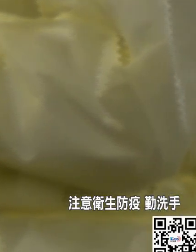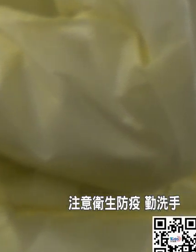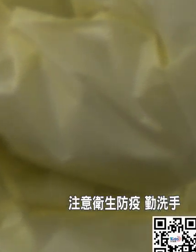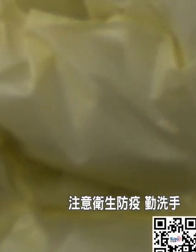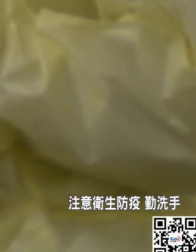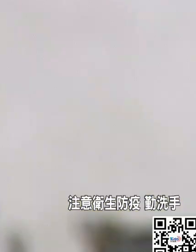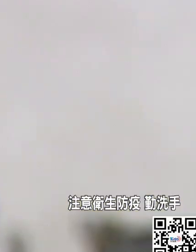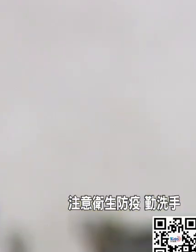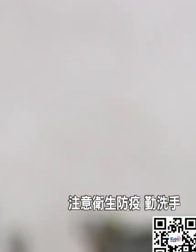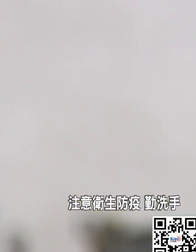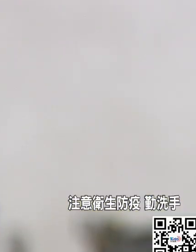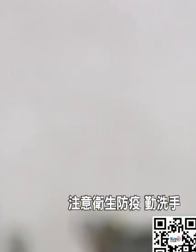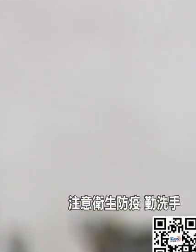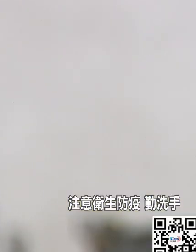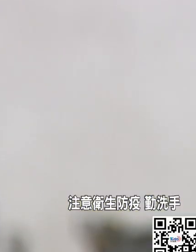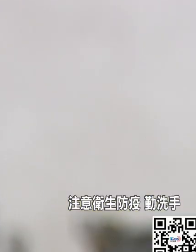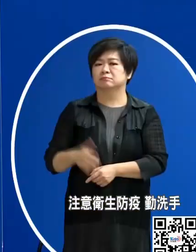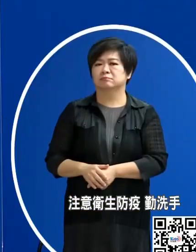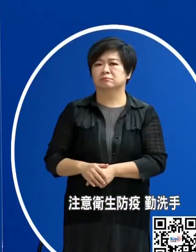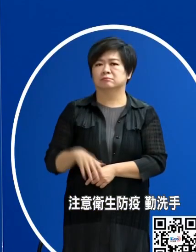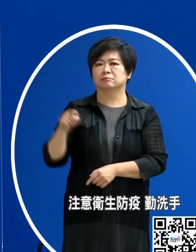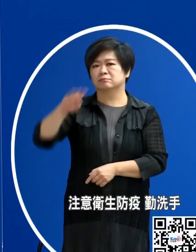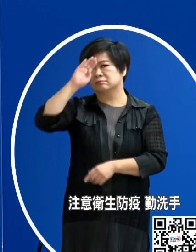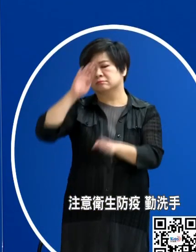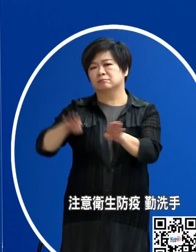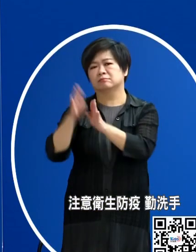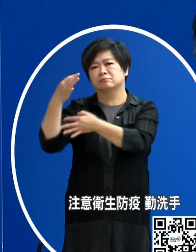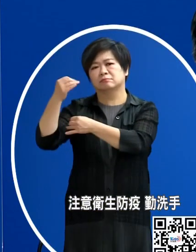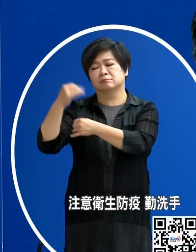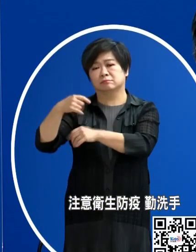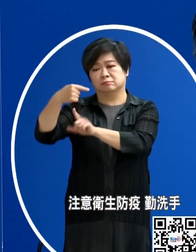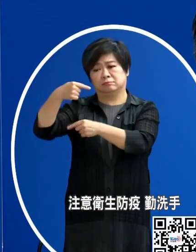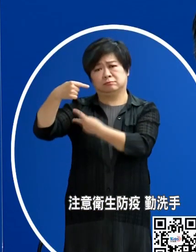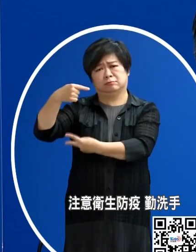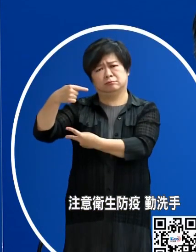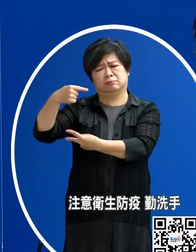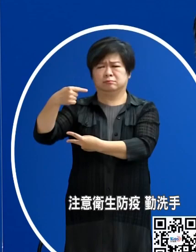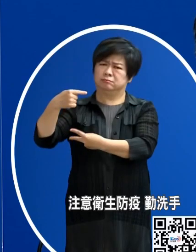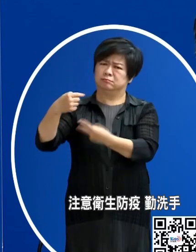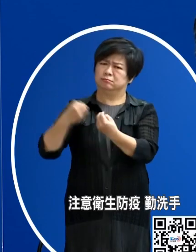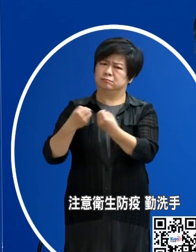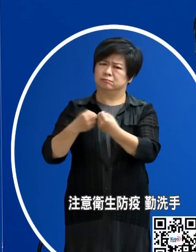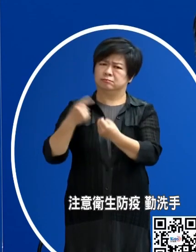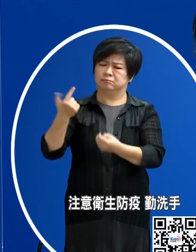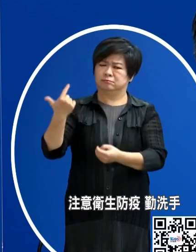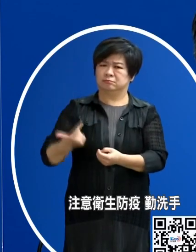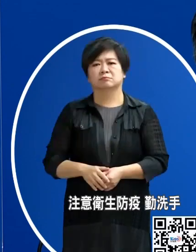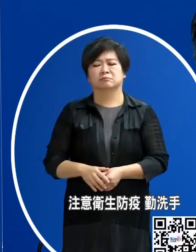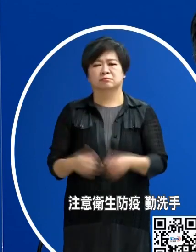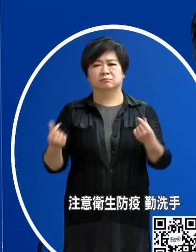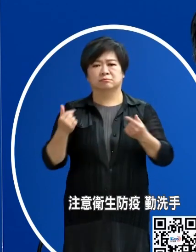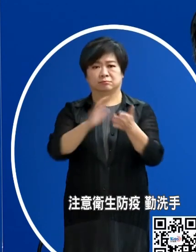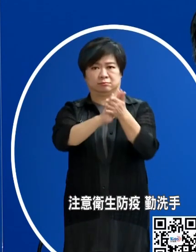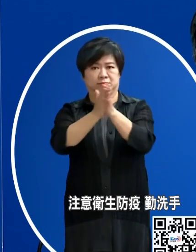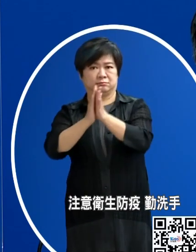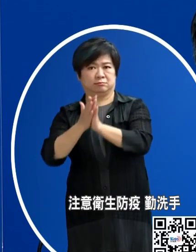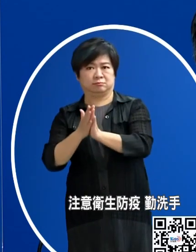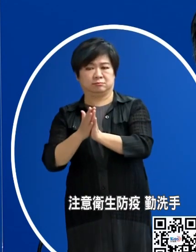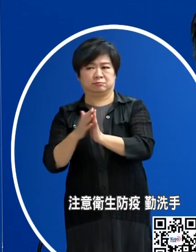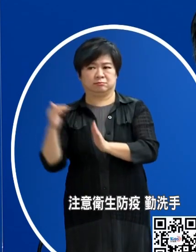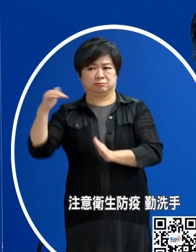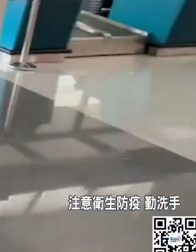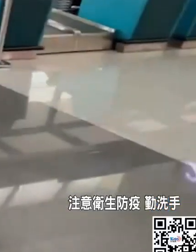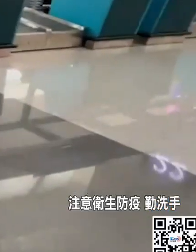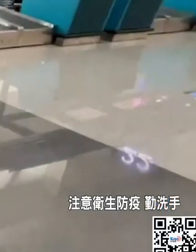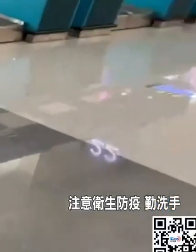感染源外界指向案17230。 病日事实上1月2号又晚于这个其他的个案，变化趋势不一定